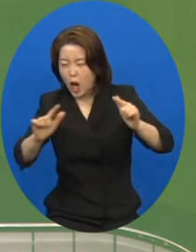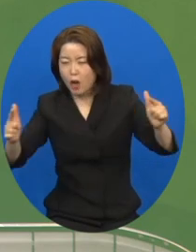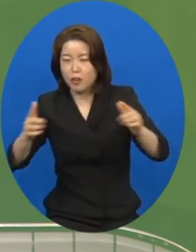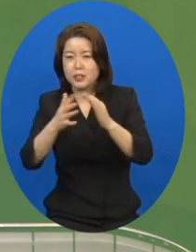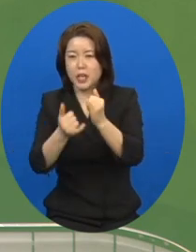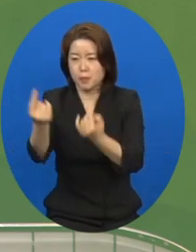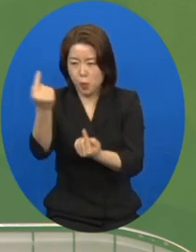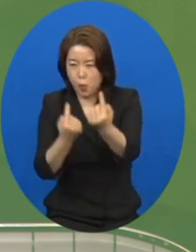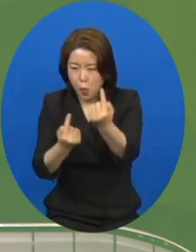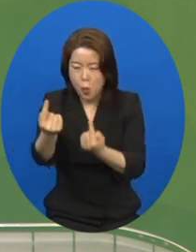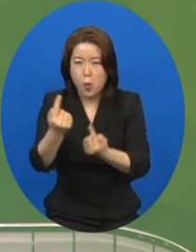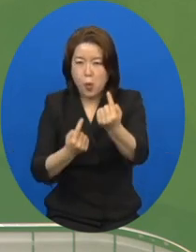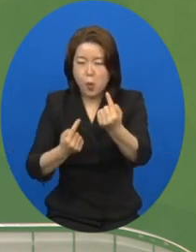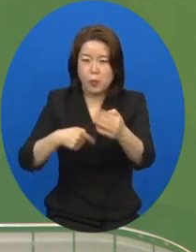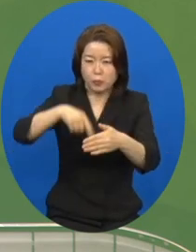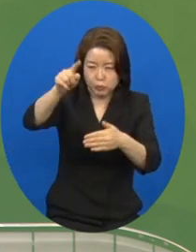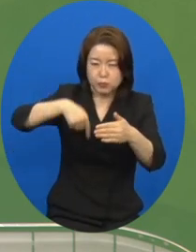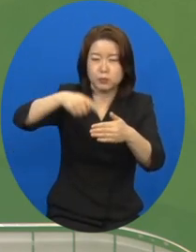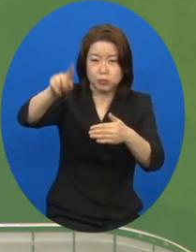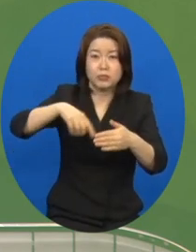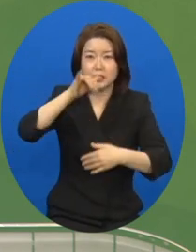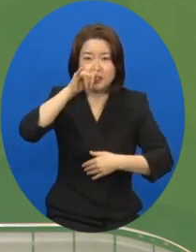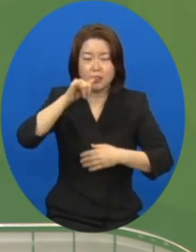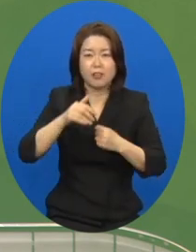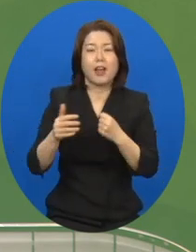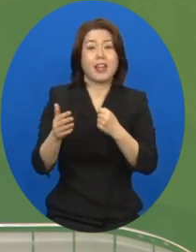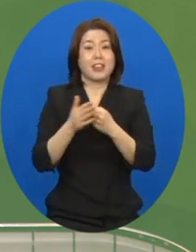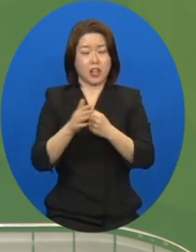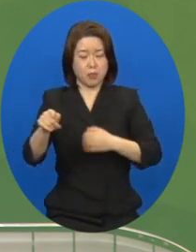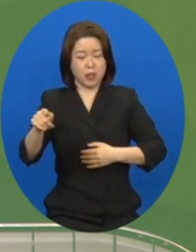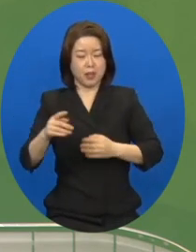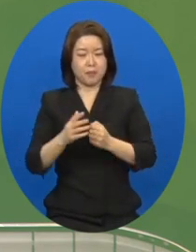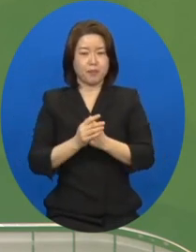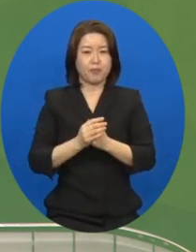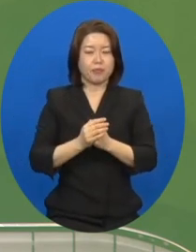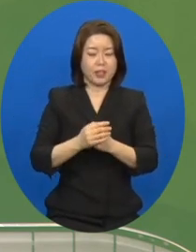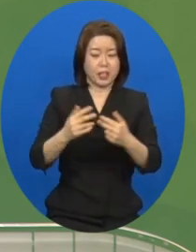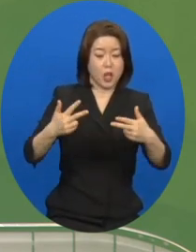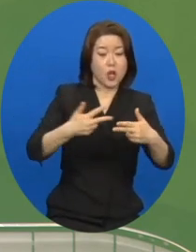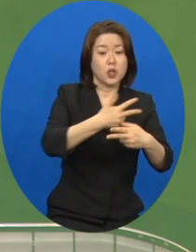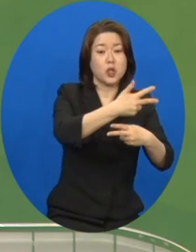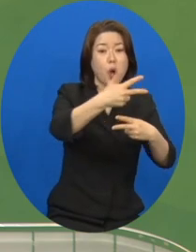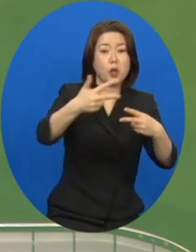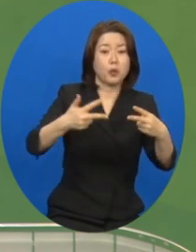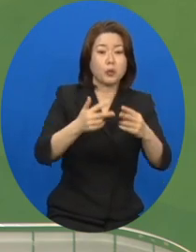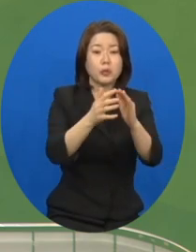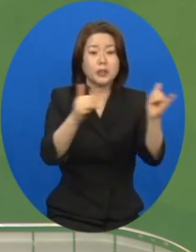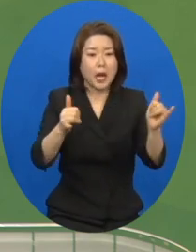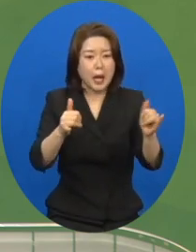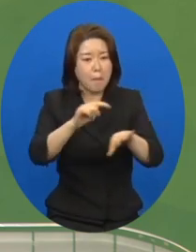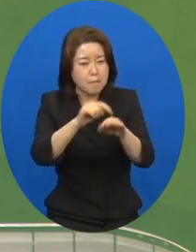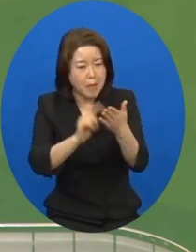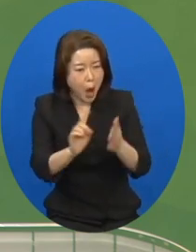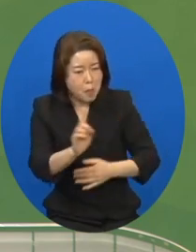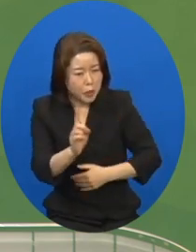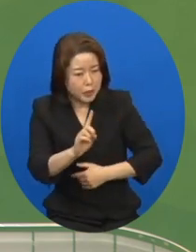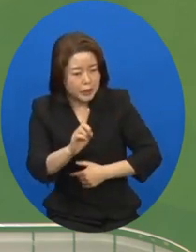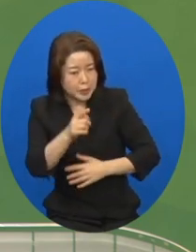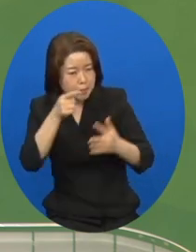갑니다. 그래서 여리고성의 민심을 파악하기 딱 좋지요. 그런데